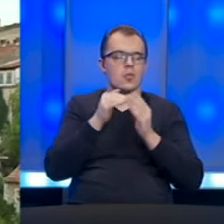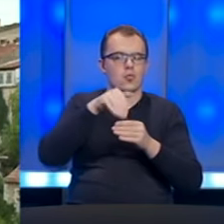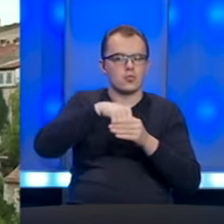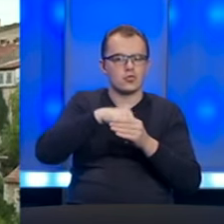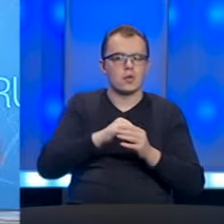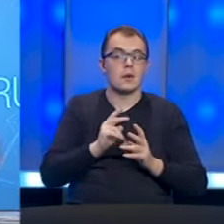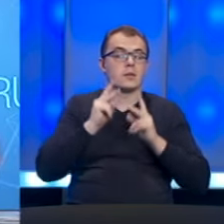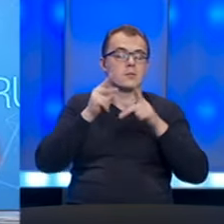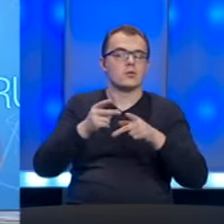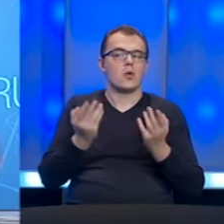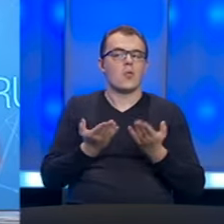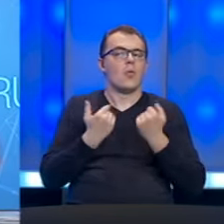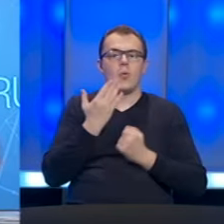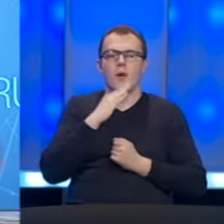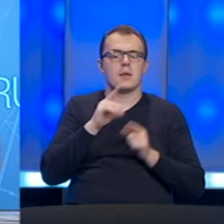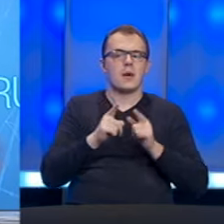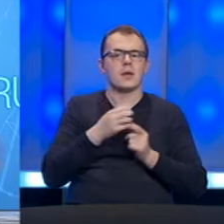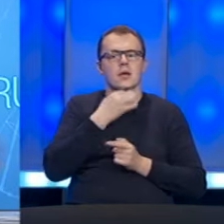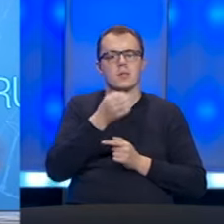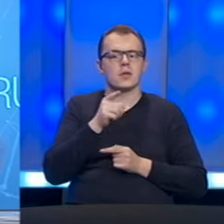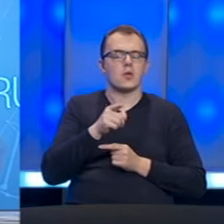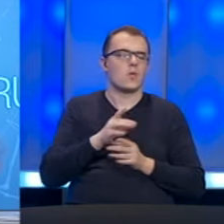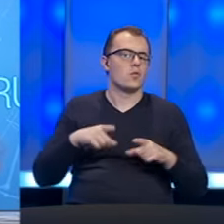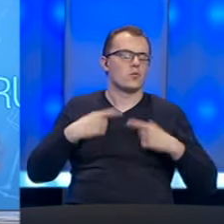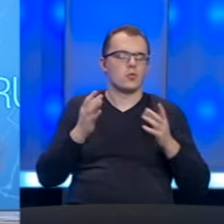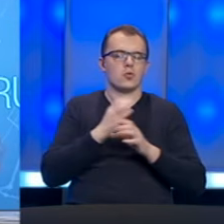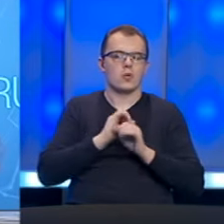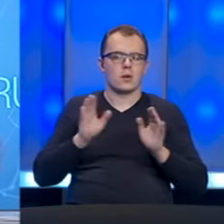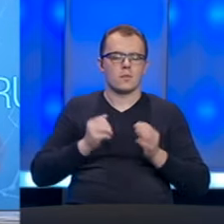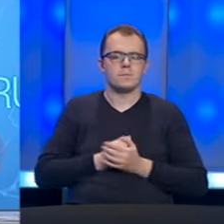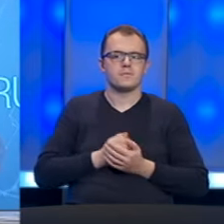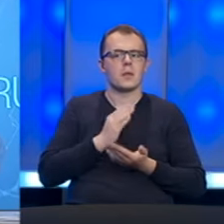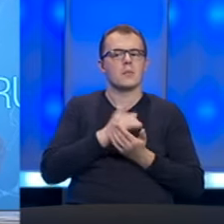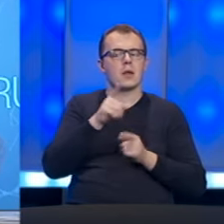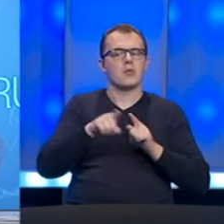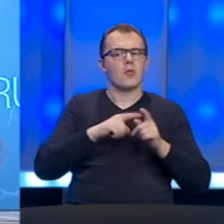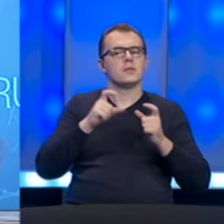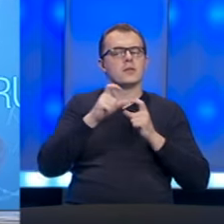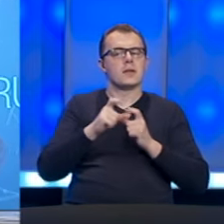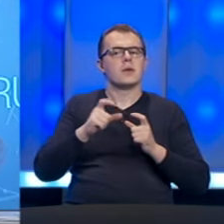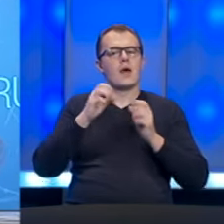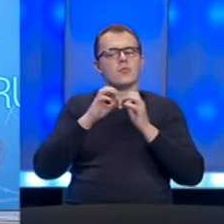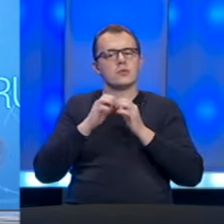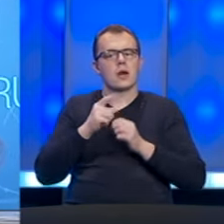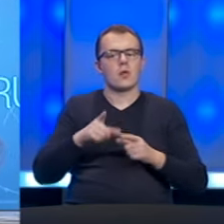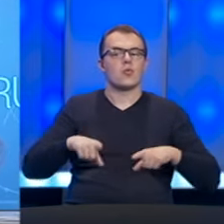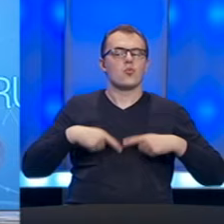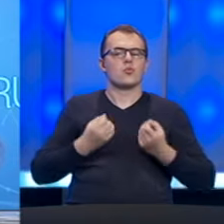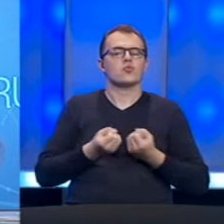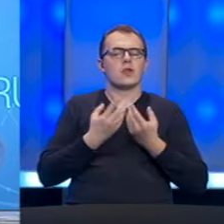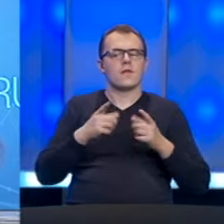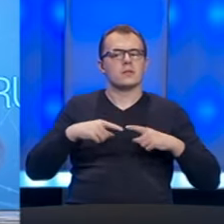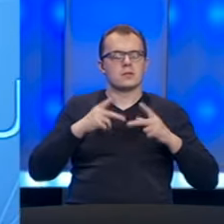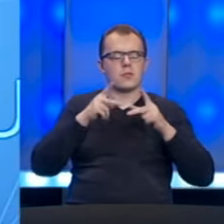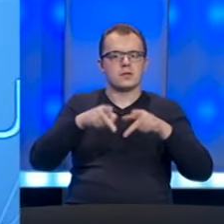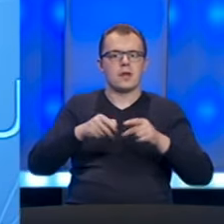Iz Mostara, ukoliko nema nekih pitanja, ovog jutra toliko. Bila je to kolegica Sabina Buzaljko uživo iz